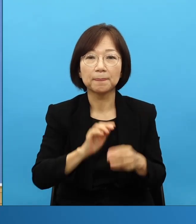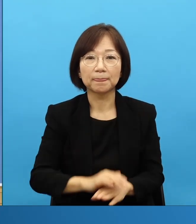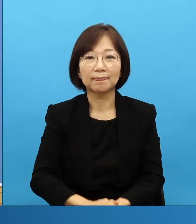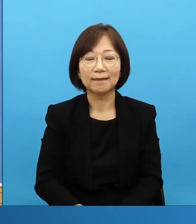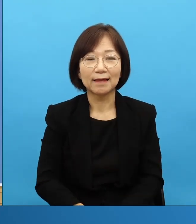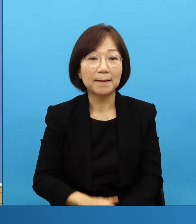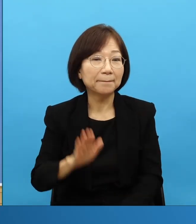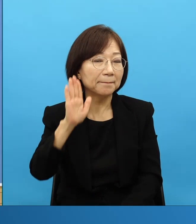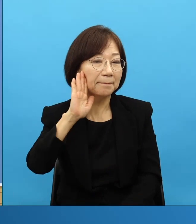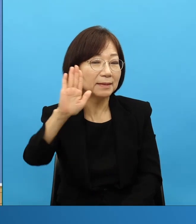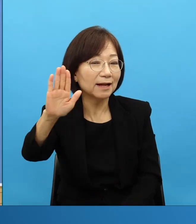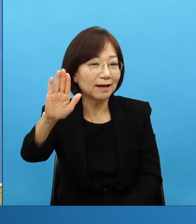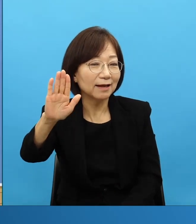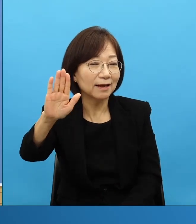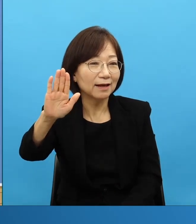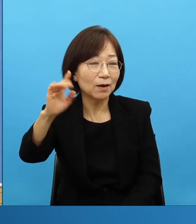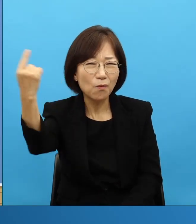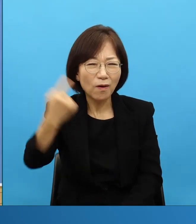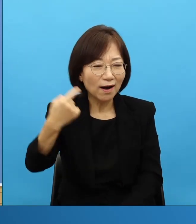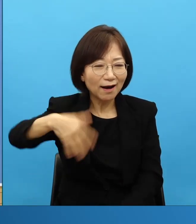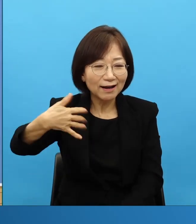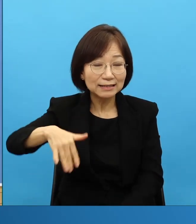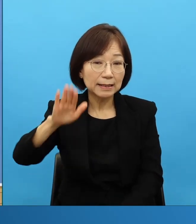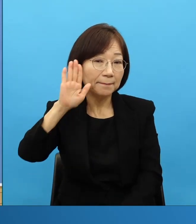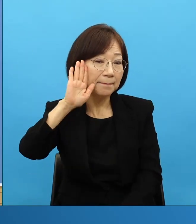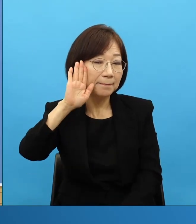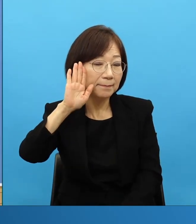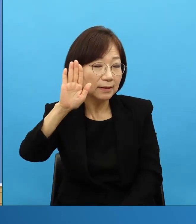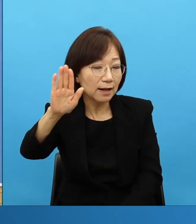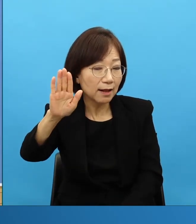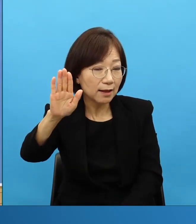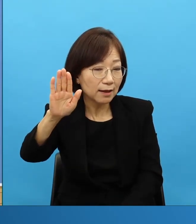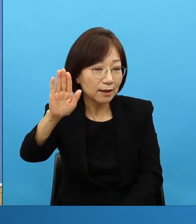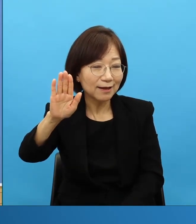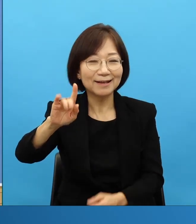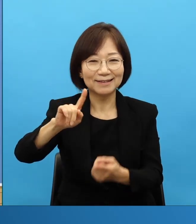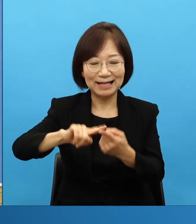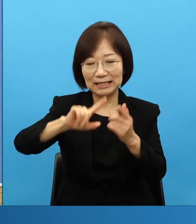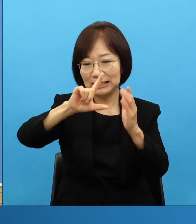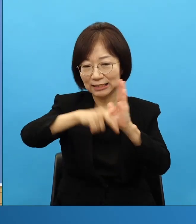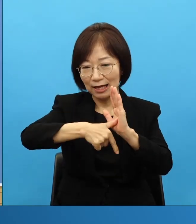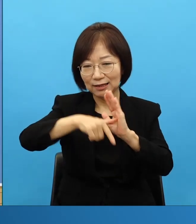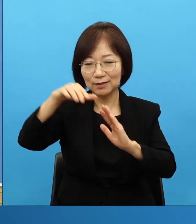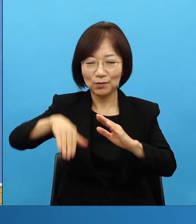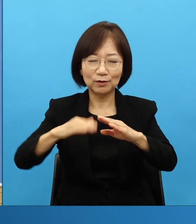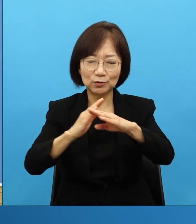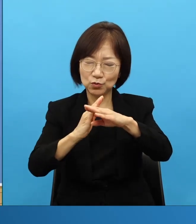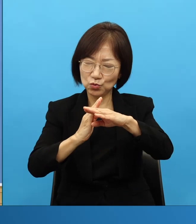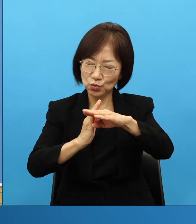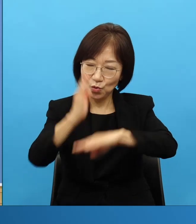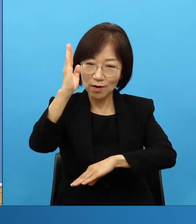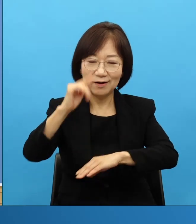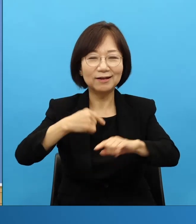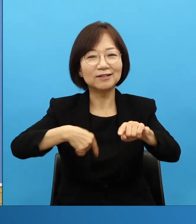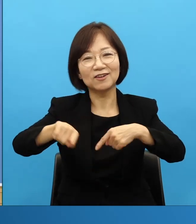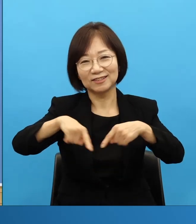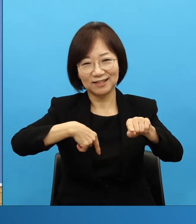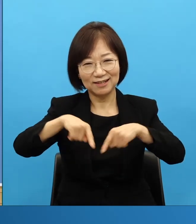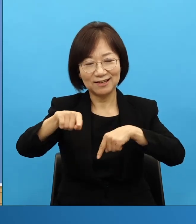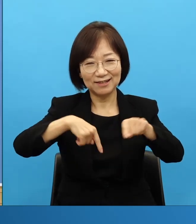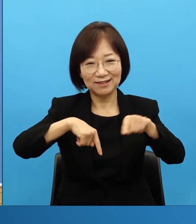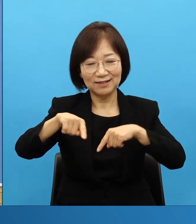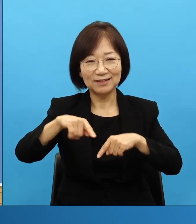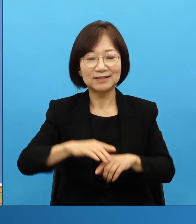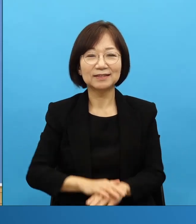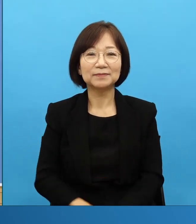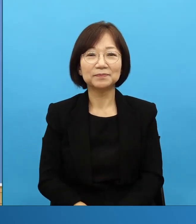오지도 않았는데 미래에 대한 시공간 초월의 역사. It is the works of that 확실합니다. transcends time and space that hasn't even happened yet.